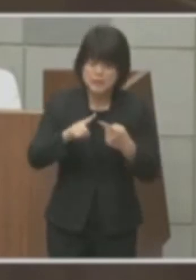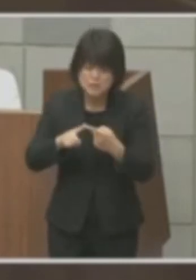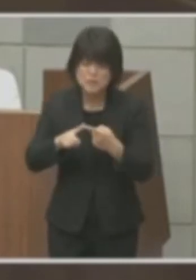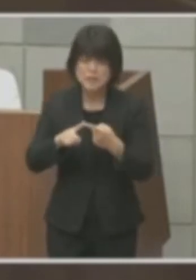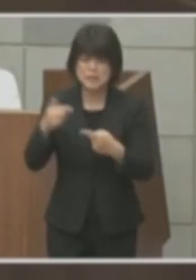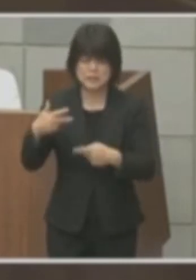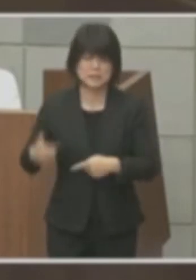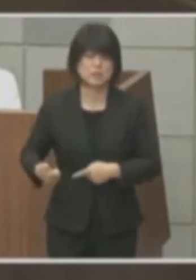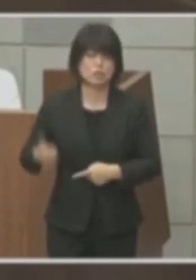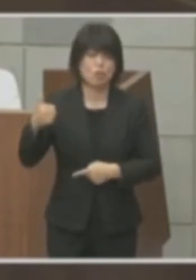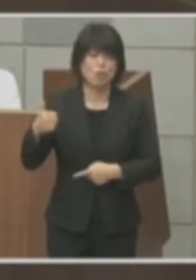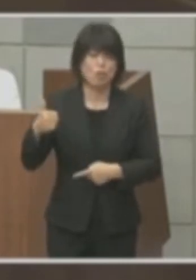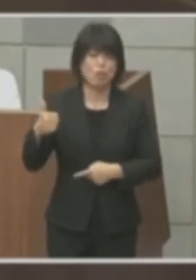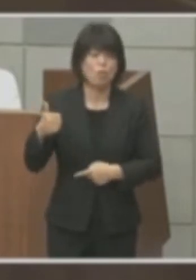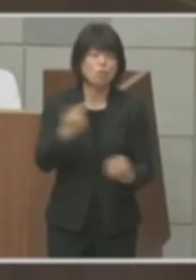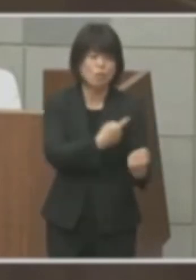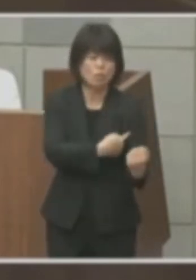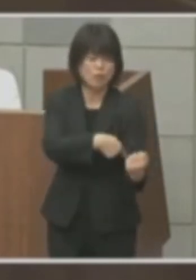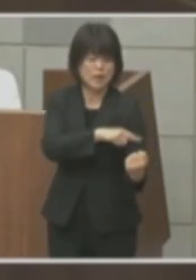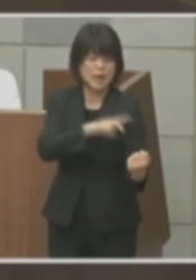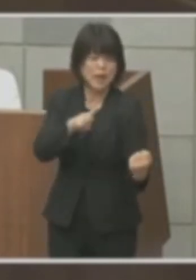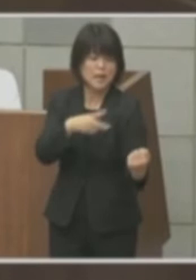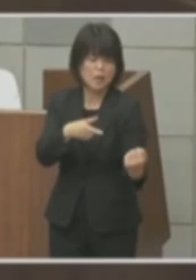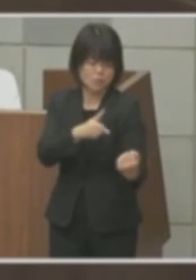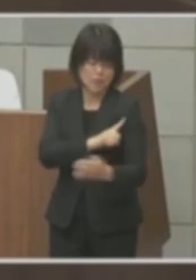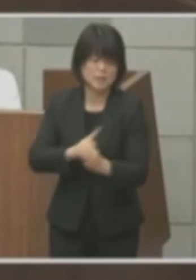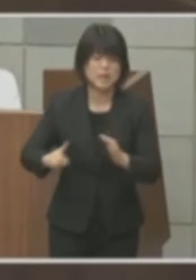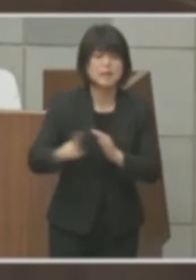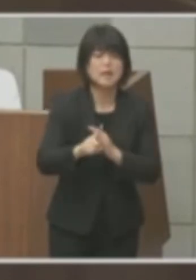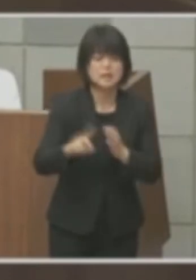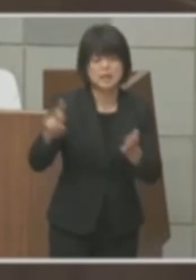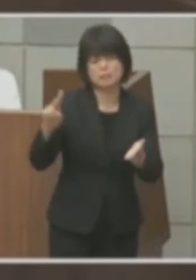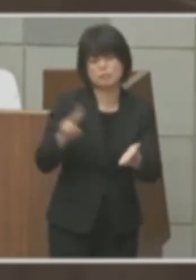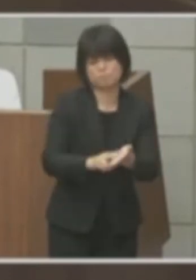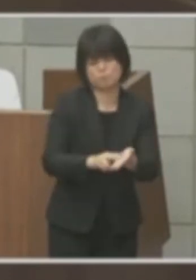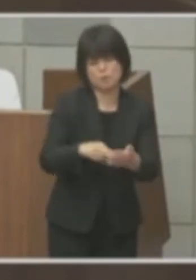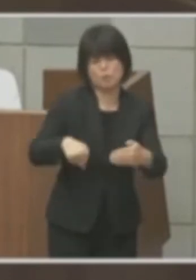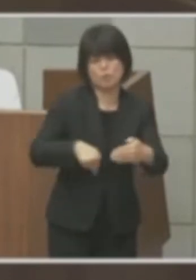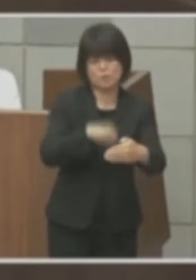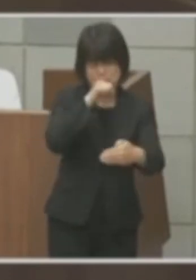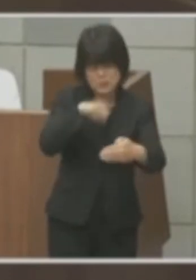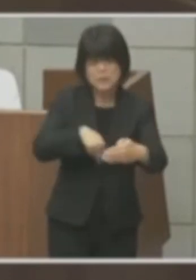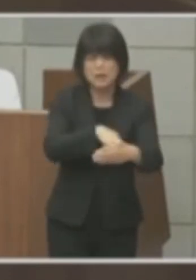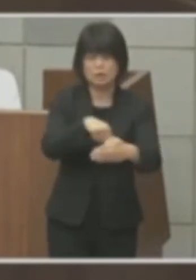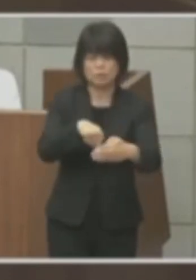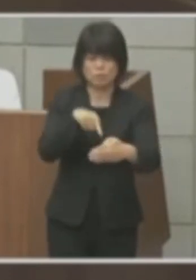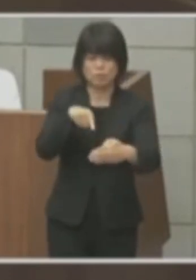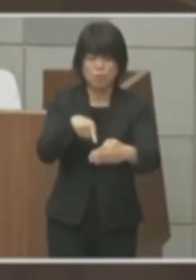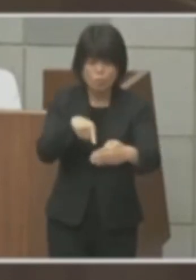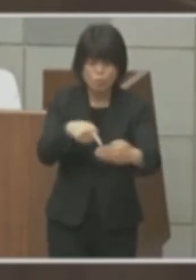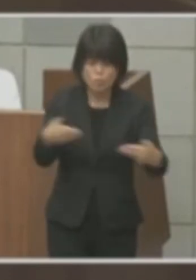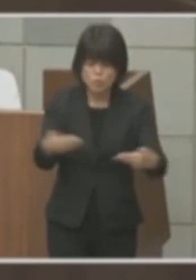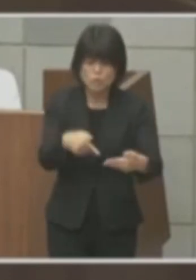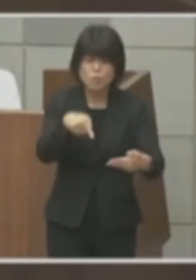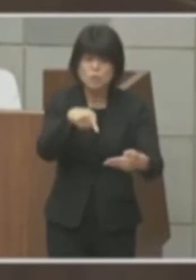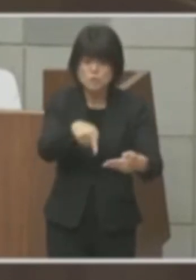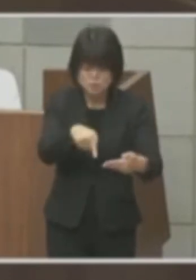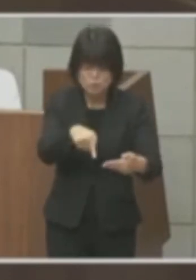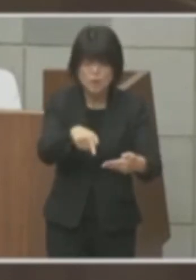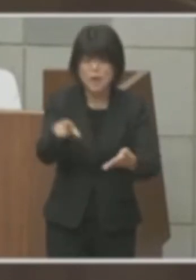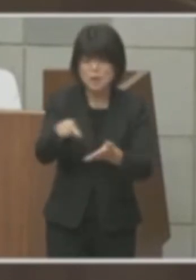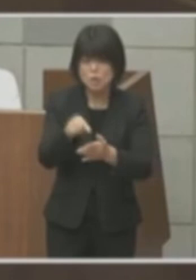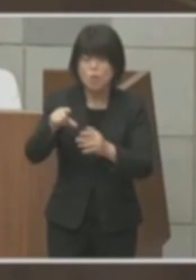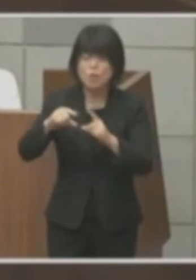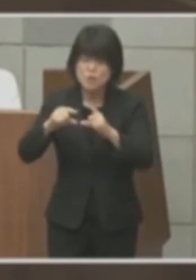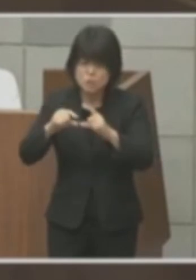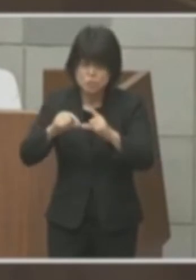長の権限として許容される措置であります。事業そのものにあっては、配布率、利用率、市民